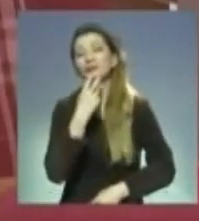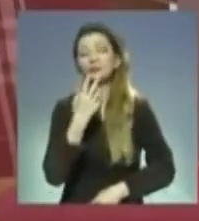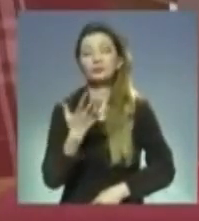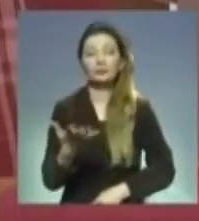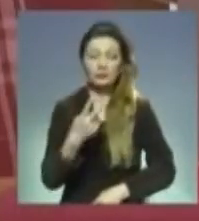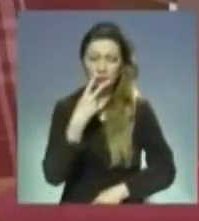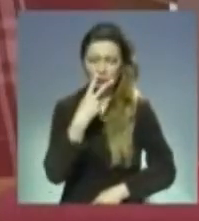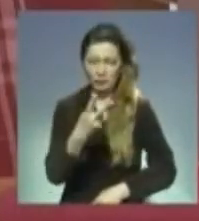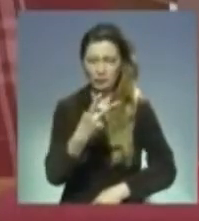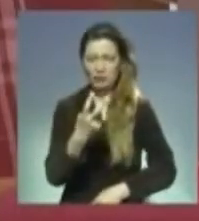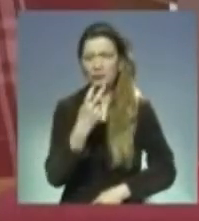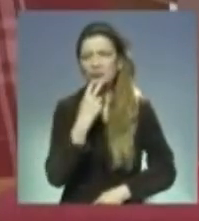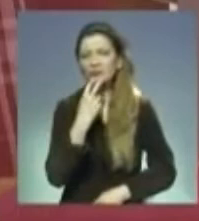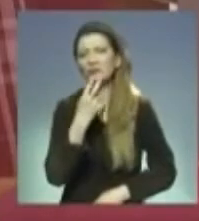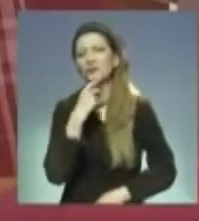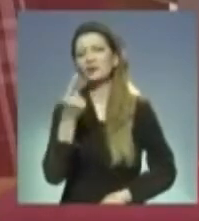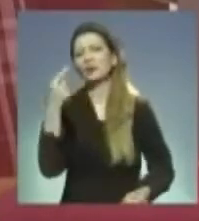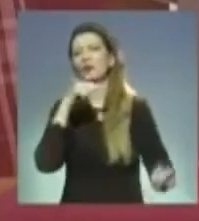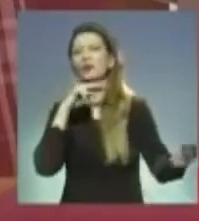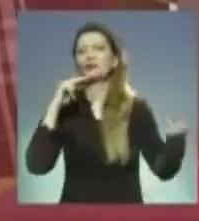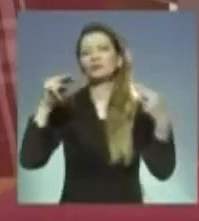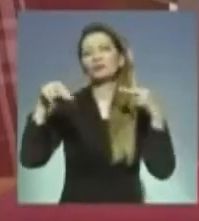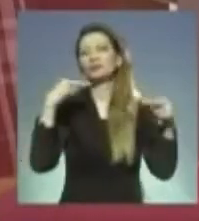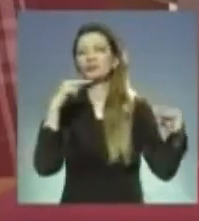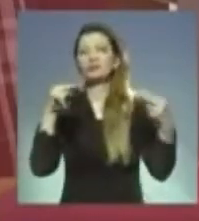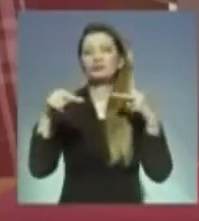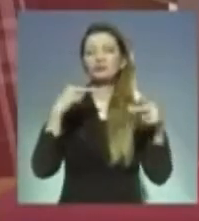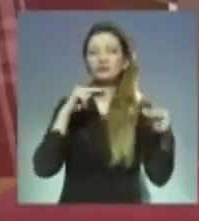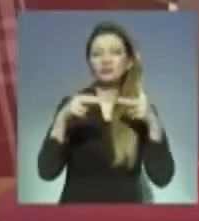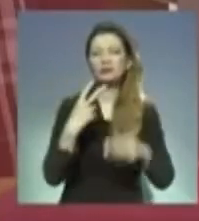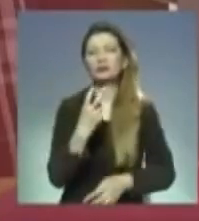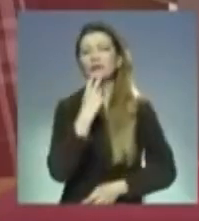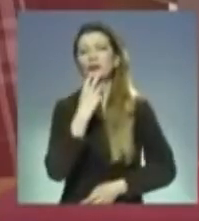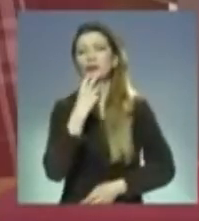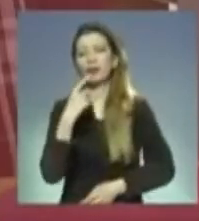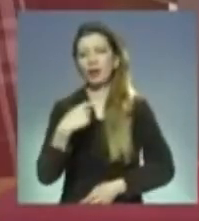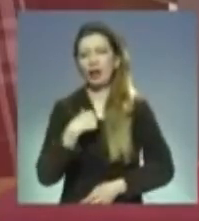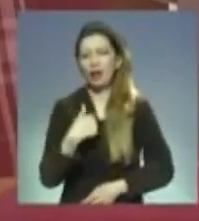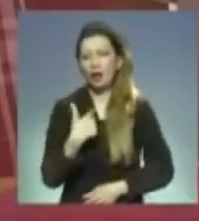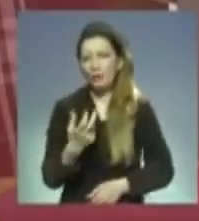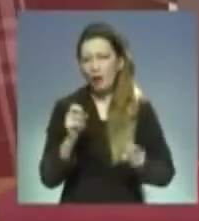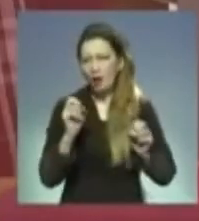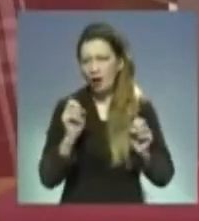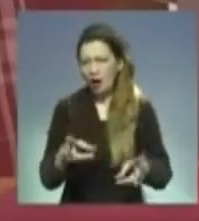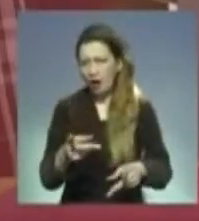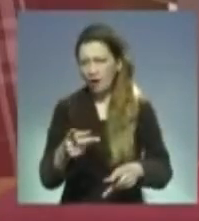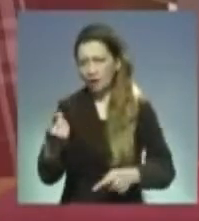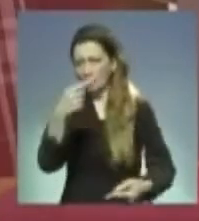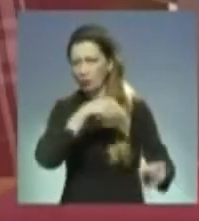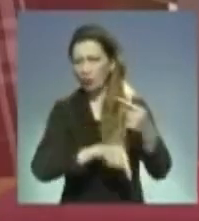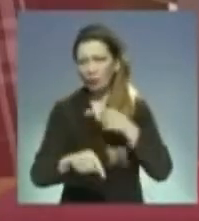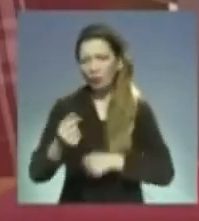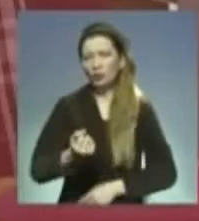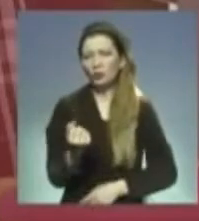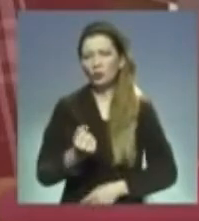просто ухмыляются и пересматривают друг на друга, потому что мне уже сказали, что они друзья, и они